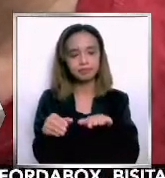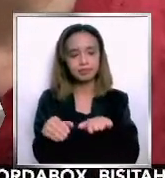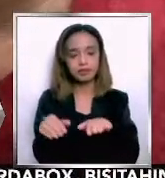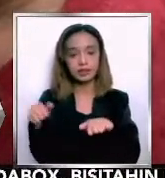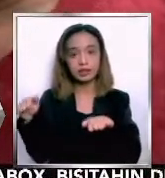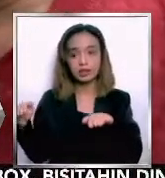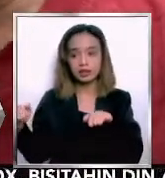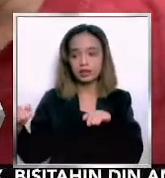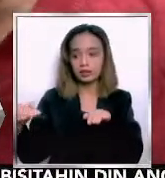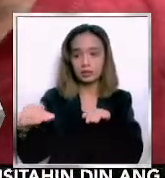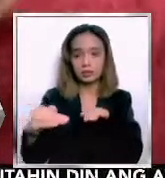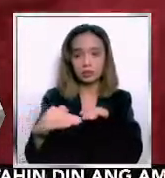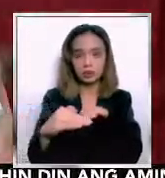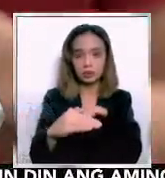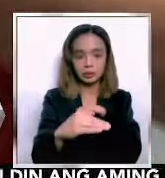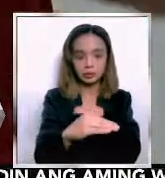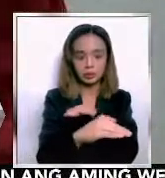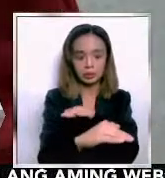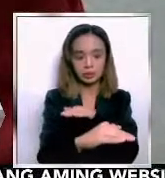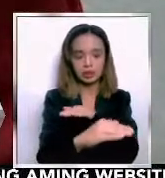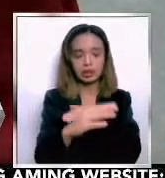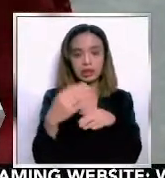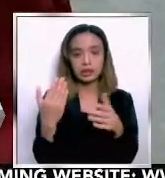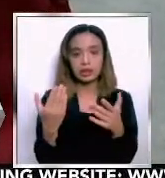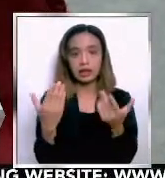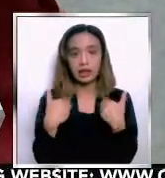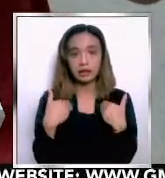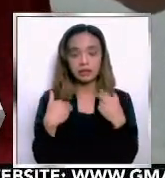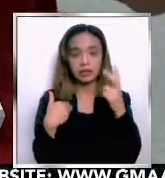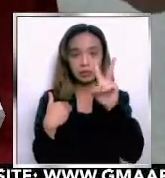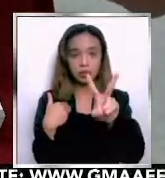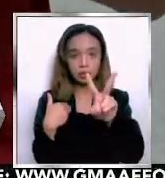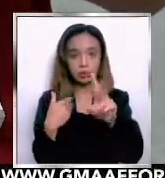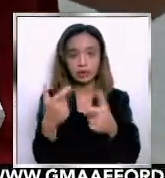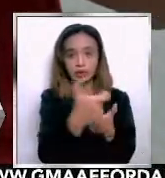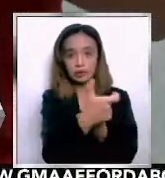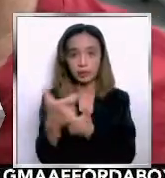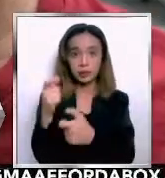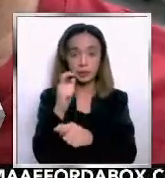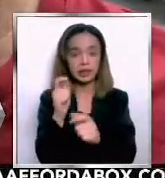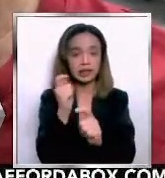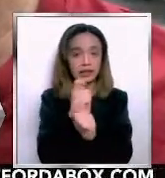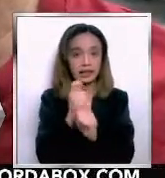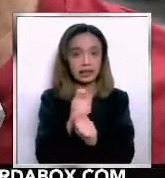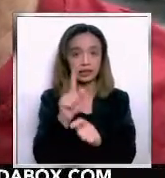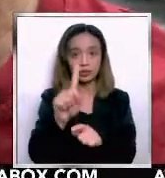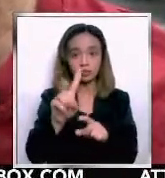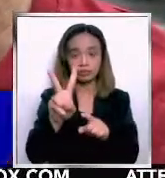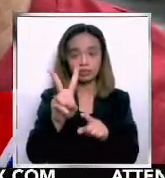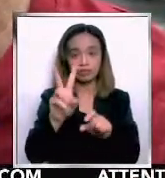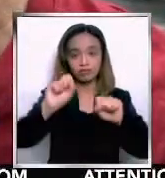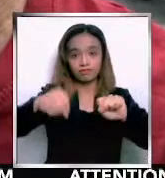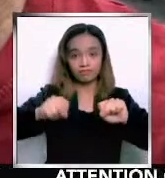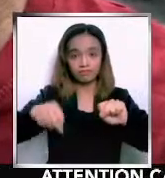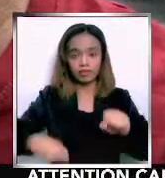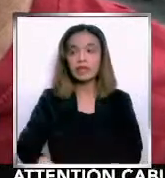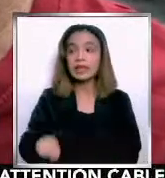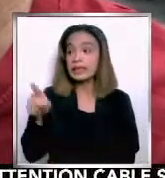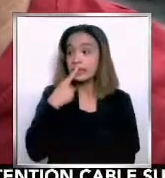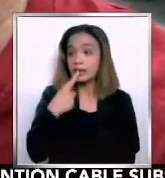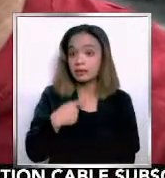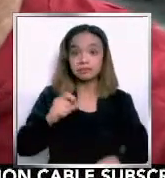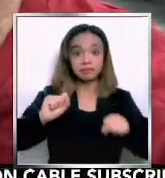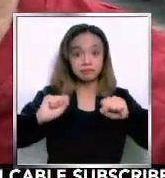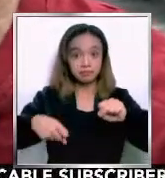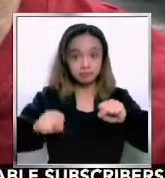niya ang convoy ng mga fire volunteer na may 2 fire truck at mga motorsiklo. Sabing ganon, nung nakamotor,